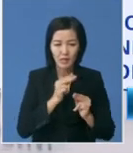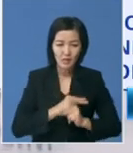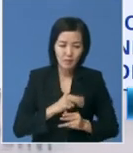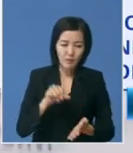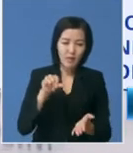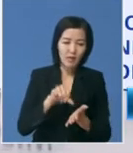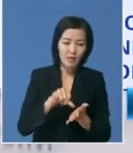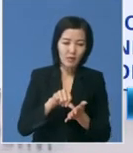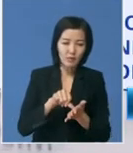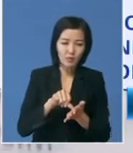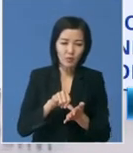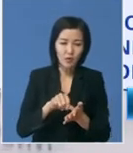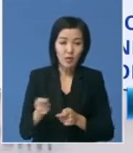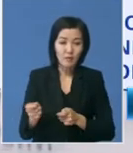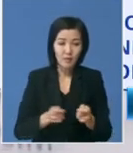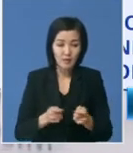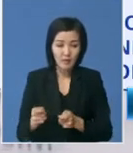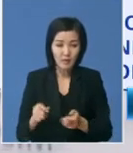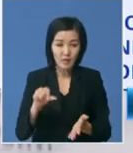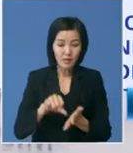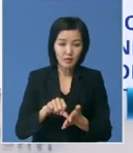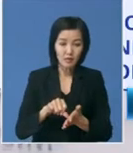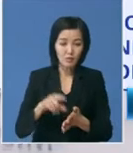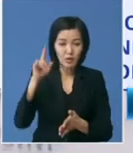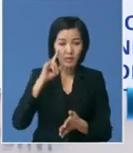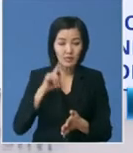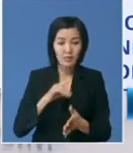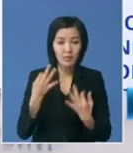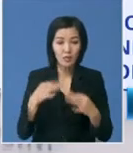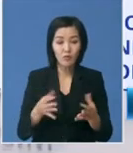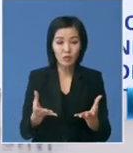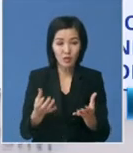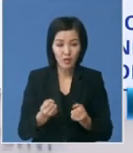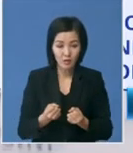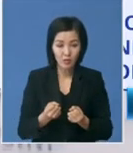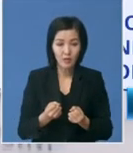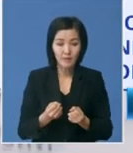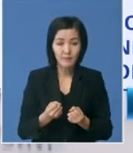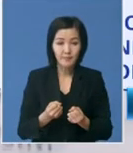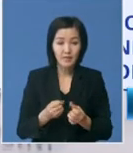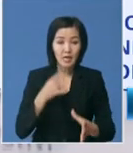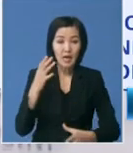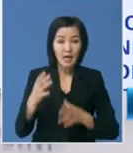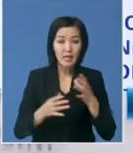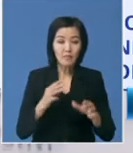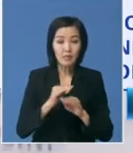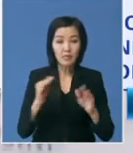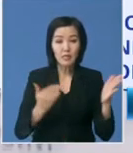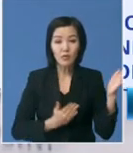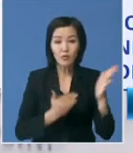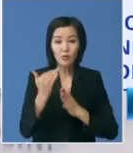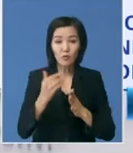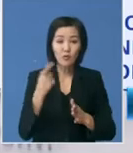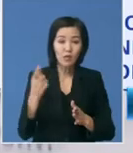қарласуы, билік қарласуы, Қазақстанның тәуелсіздігін алуы және оны әлемдік деңгейге көтеруі,